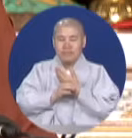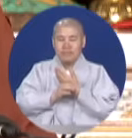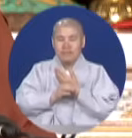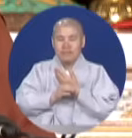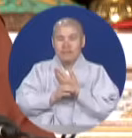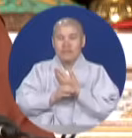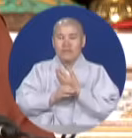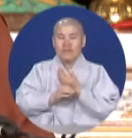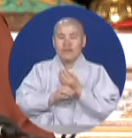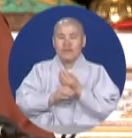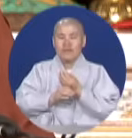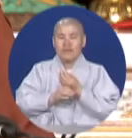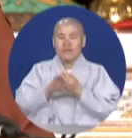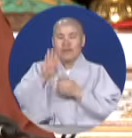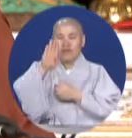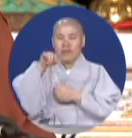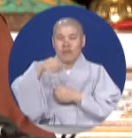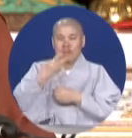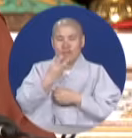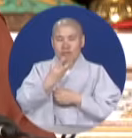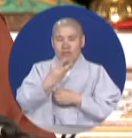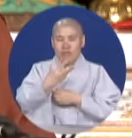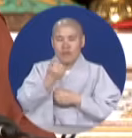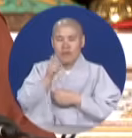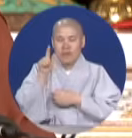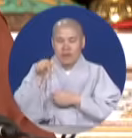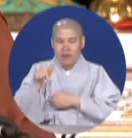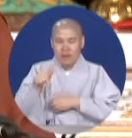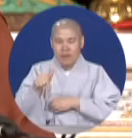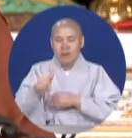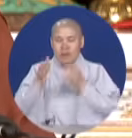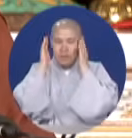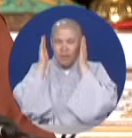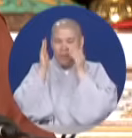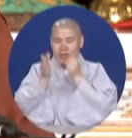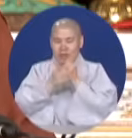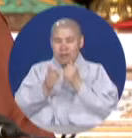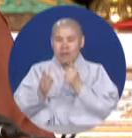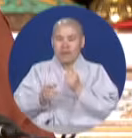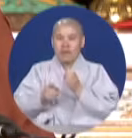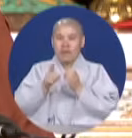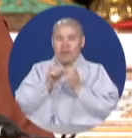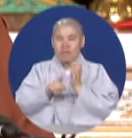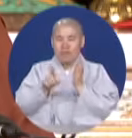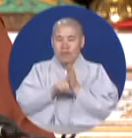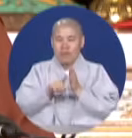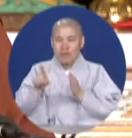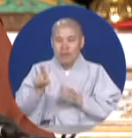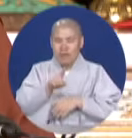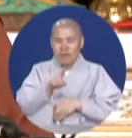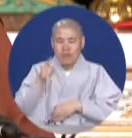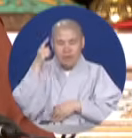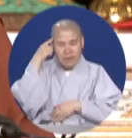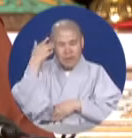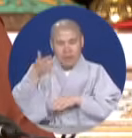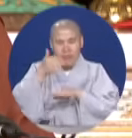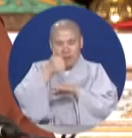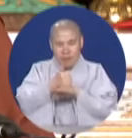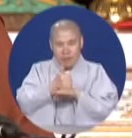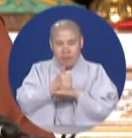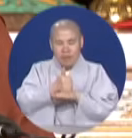그런 거예요. 불학불교학. 불교가 뭐냐? 이게 결론을 내는 건 과학불교학입니다. 이게.